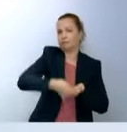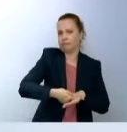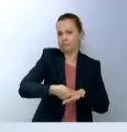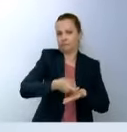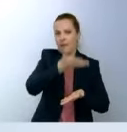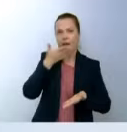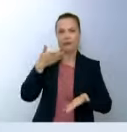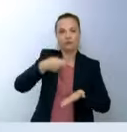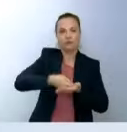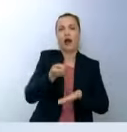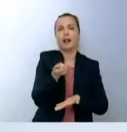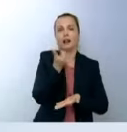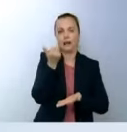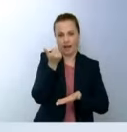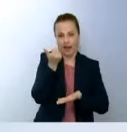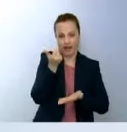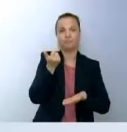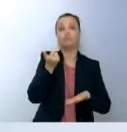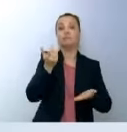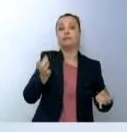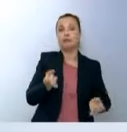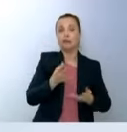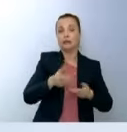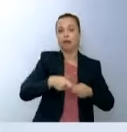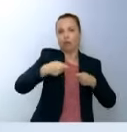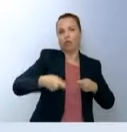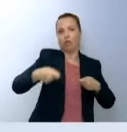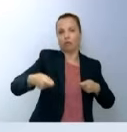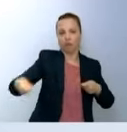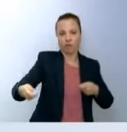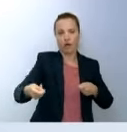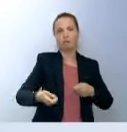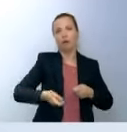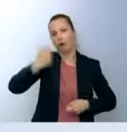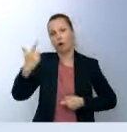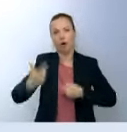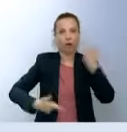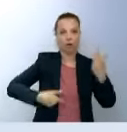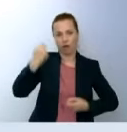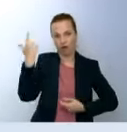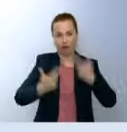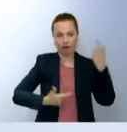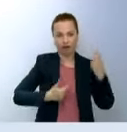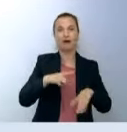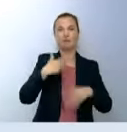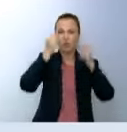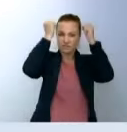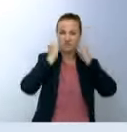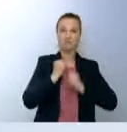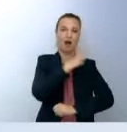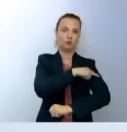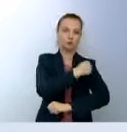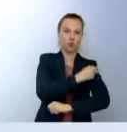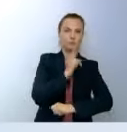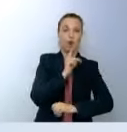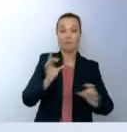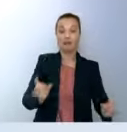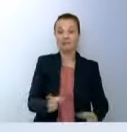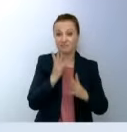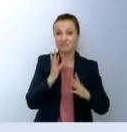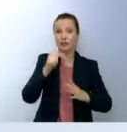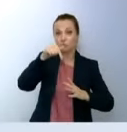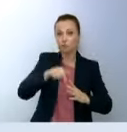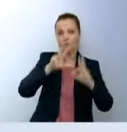την πλευρά των οικονομικών της υγείας να το δούμε πάλι αυτά τα χρήματα που θα δώσουμε τώρα για τις ολικές εξετάσεις είναι επένδυση στην